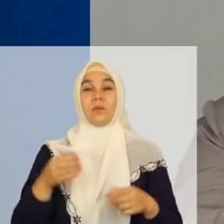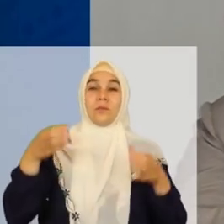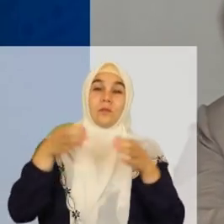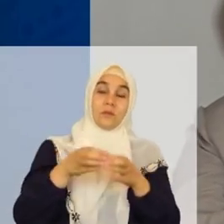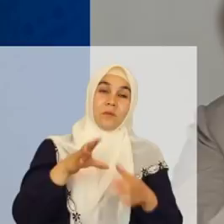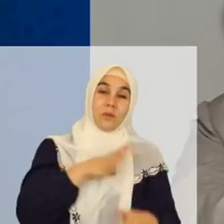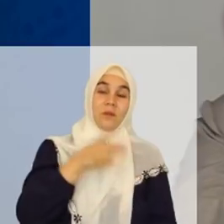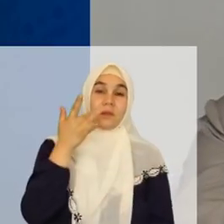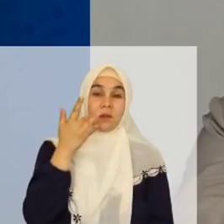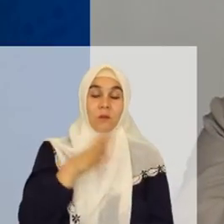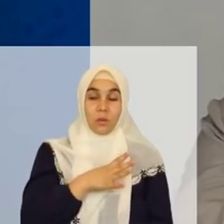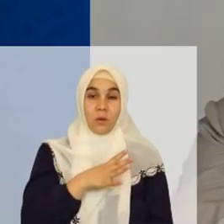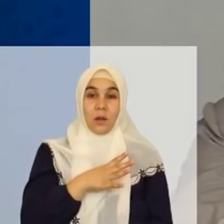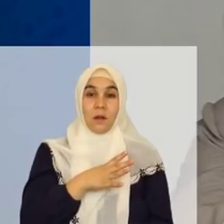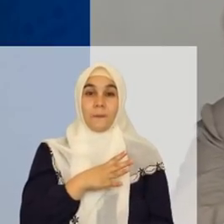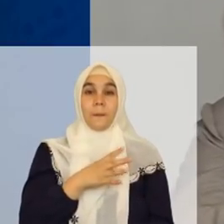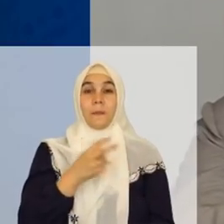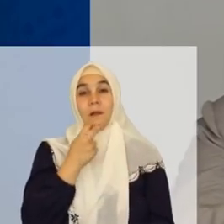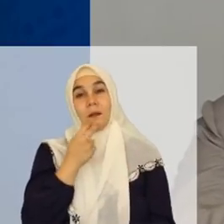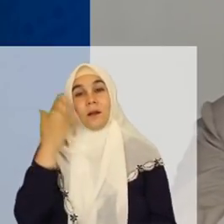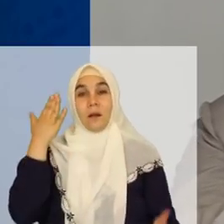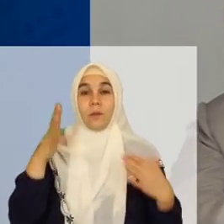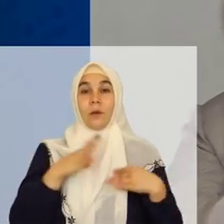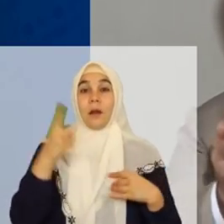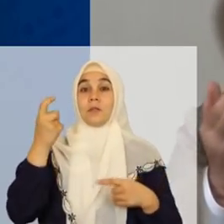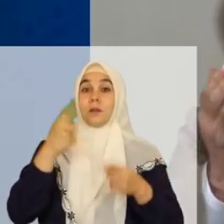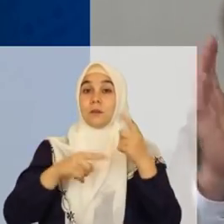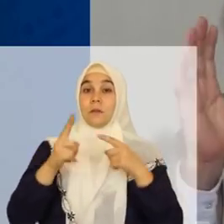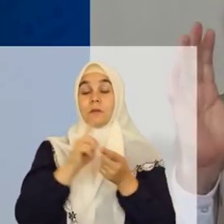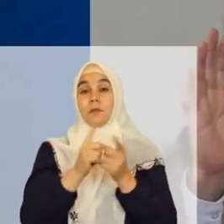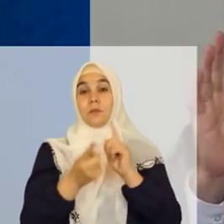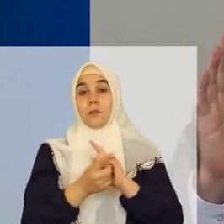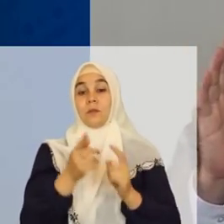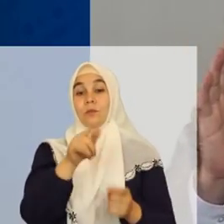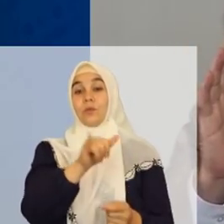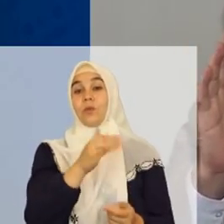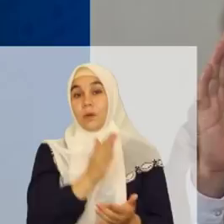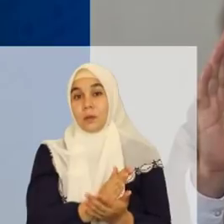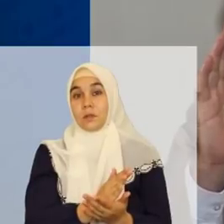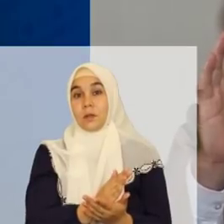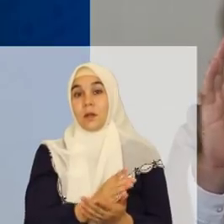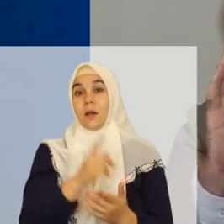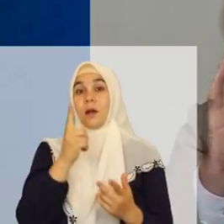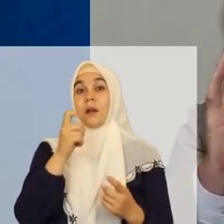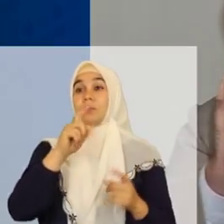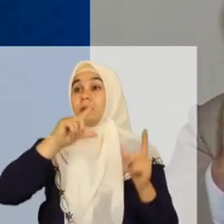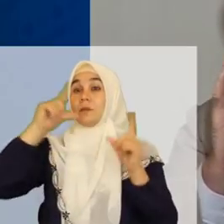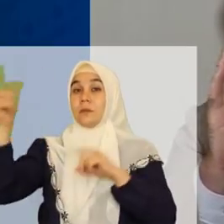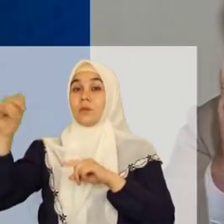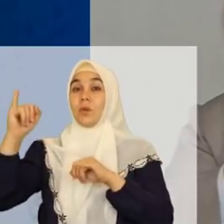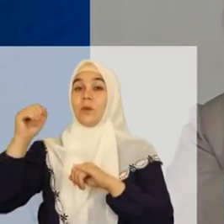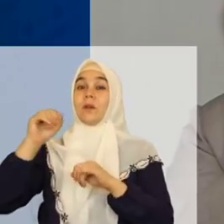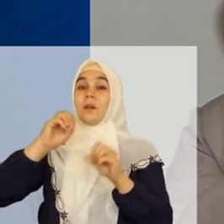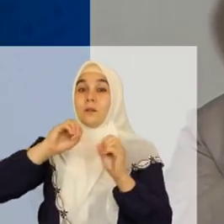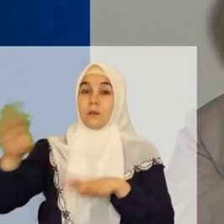edi, ulfatida yurar edi, ular ha-ha qilib hajdan keldi, o'zgardi, qoldi. Hajga ketgan vaqtidagi